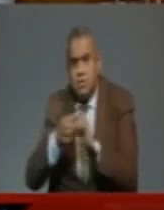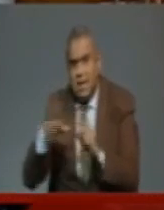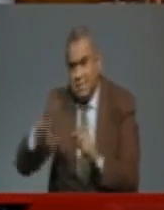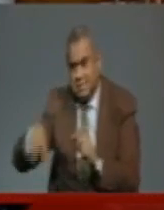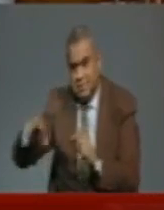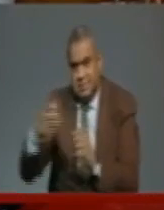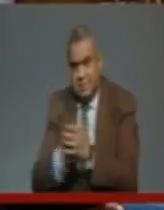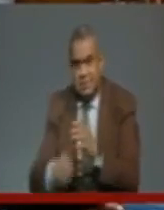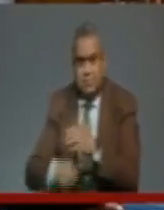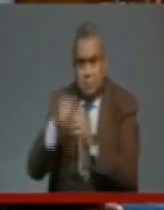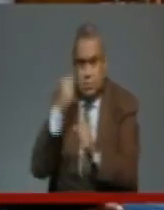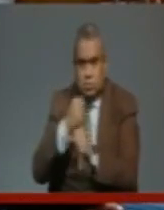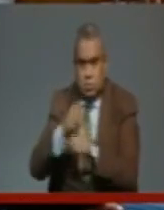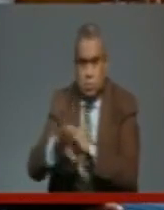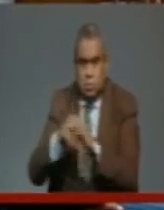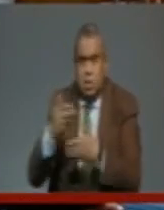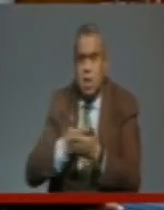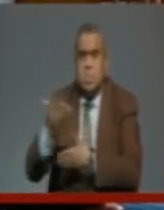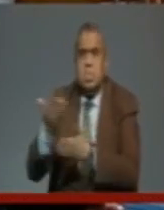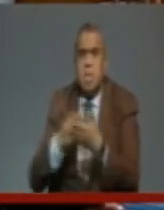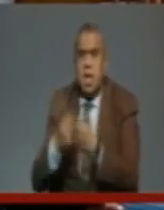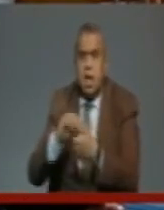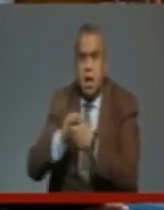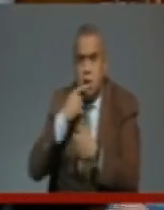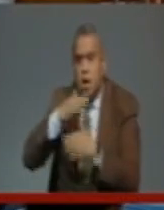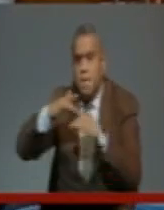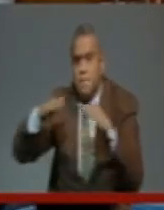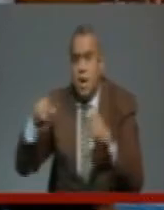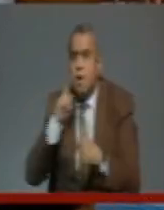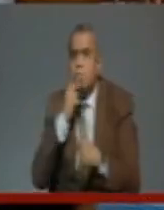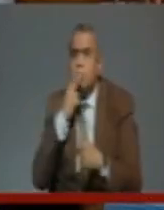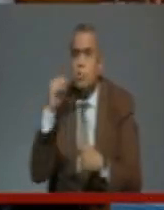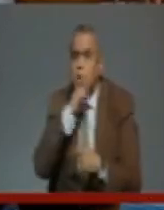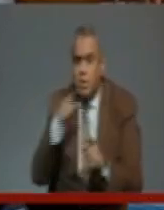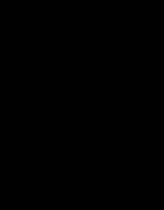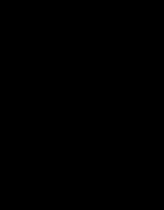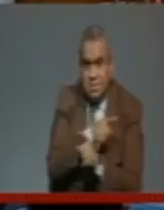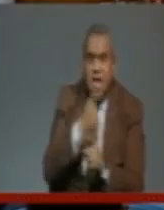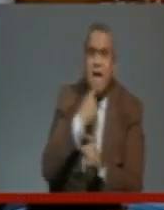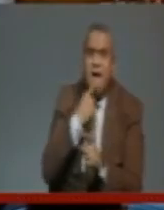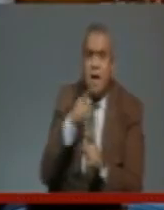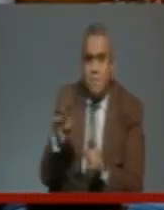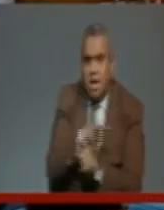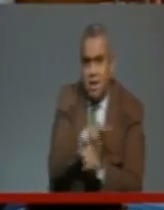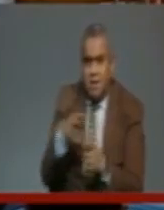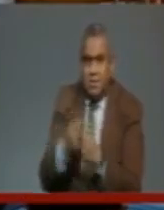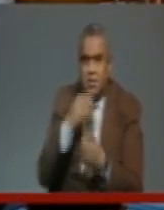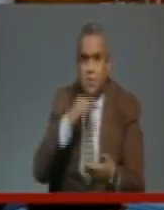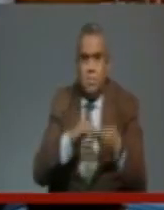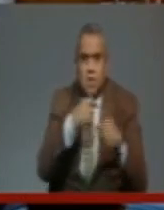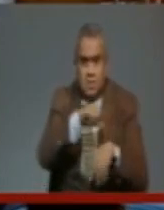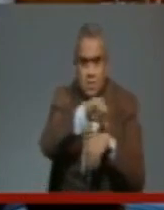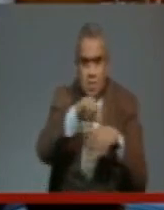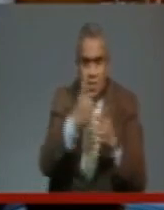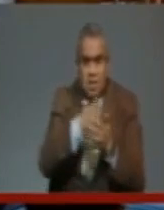نعظم التجاره ونعظم موانين على البحر المتوسط ونور بين الاحمر والمتوسط ونخدم اشقائنا في منطقه الخليج